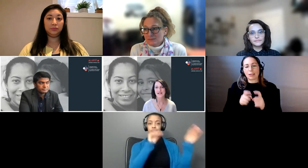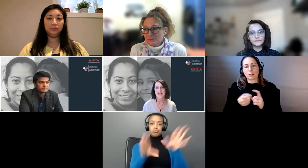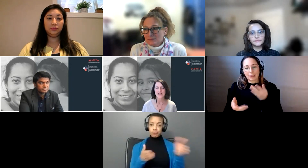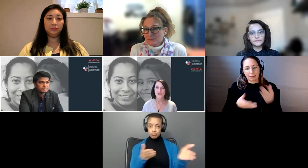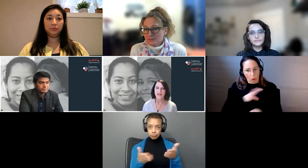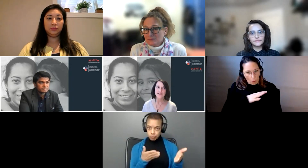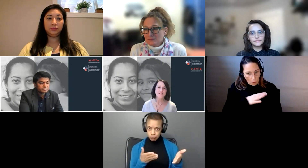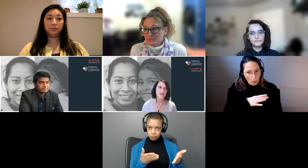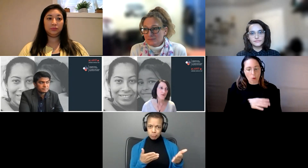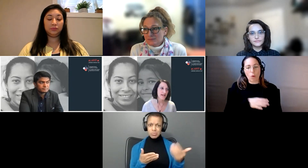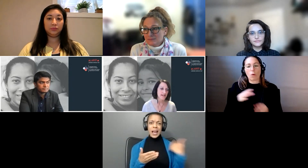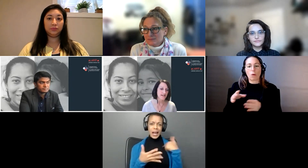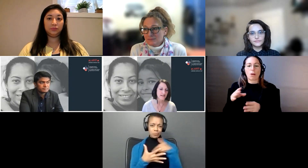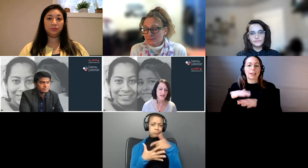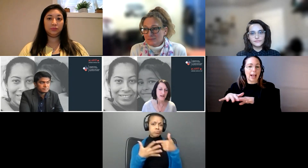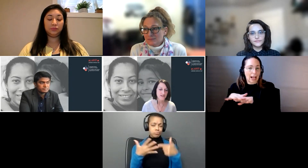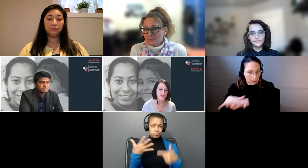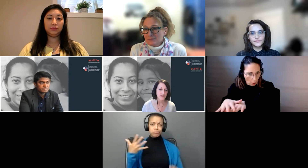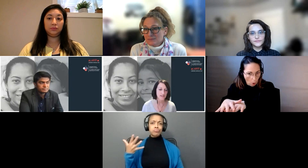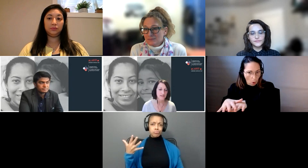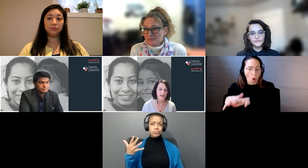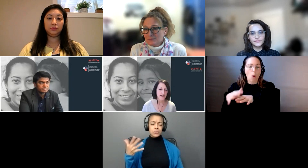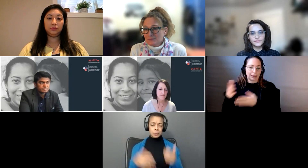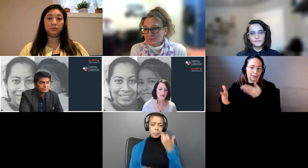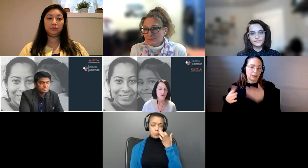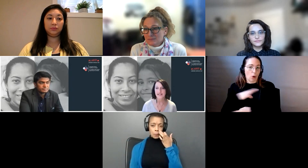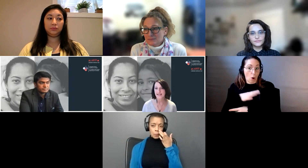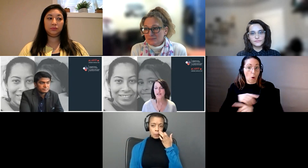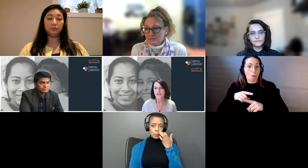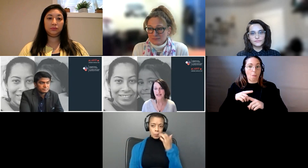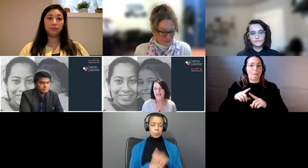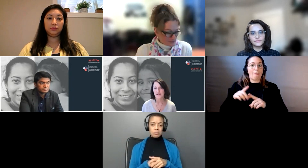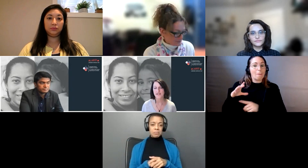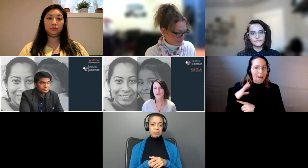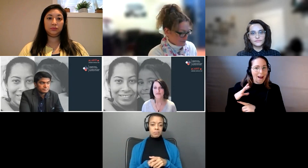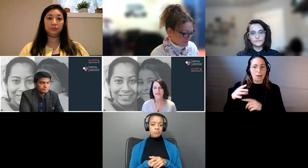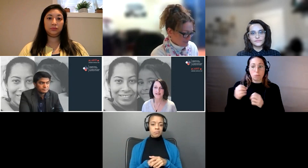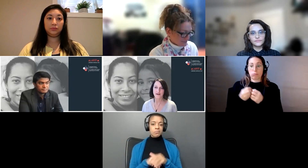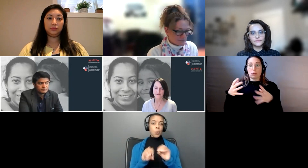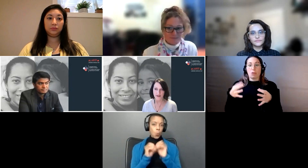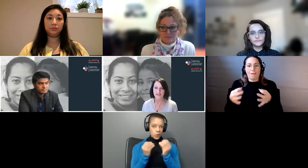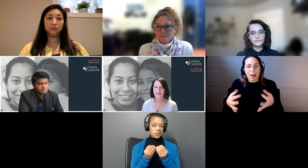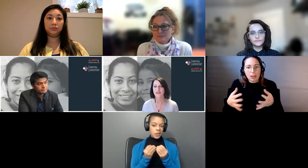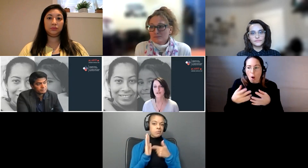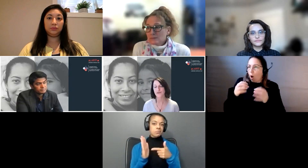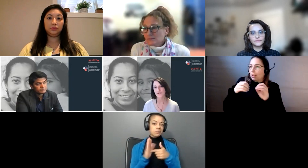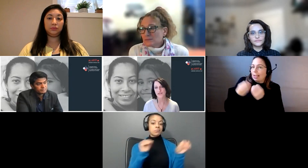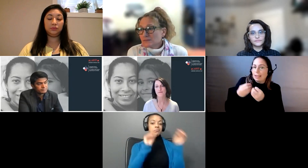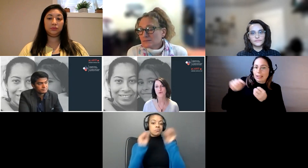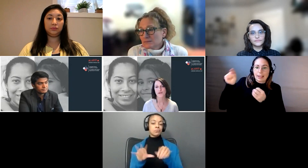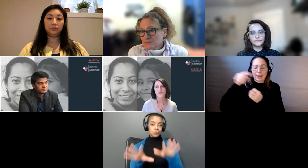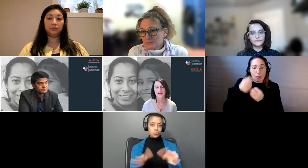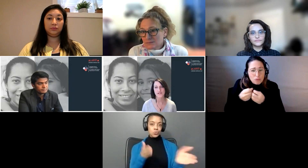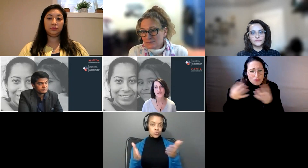services d'intégration, nous avons plusieurs façons et plusieurs organisations et sources